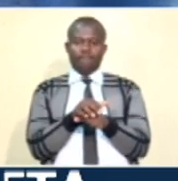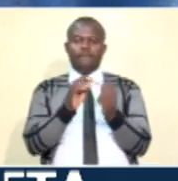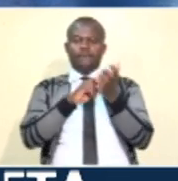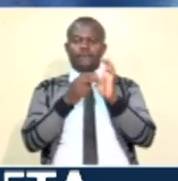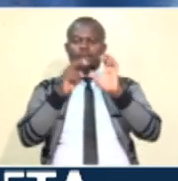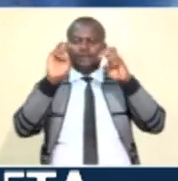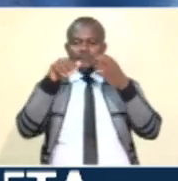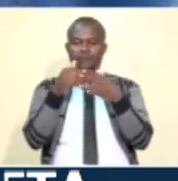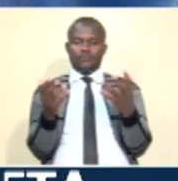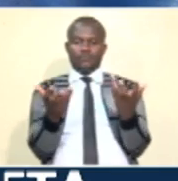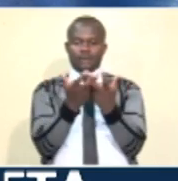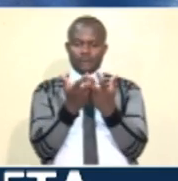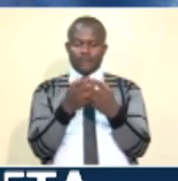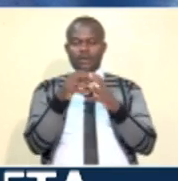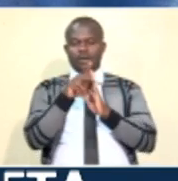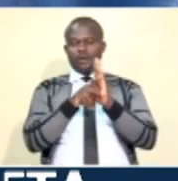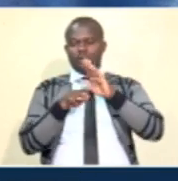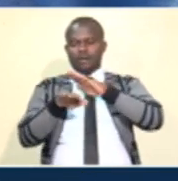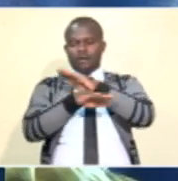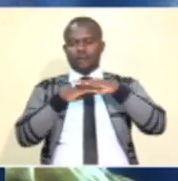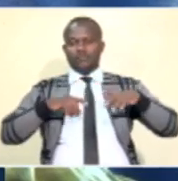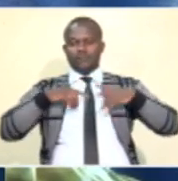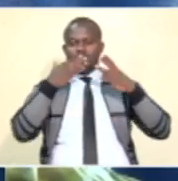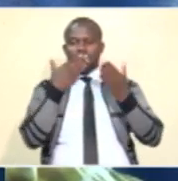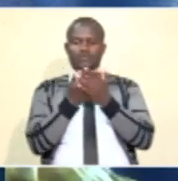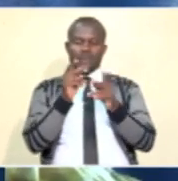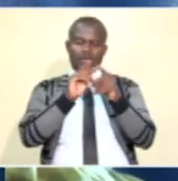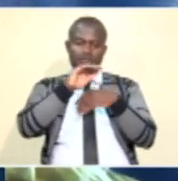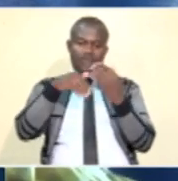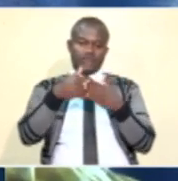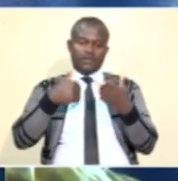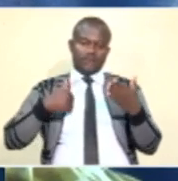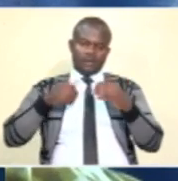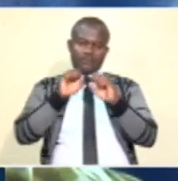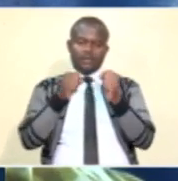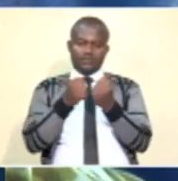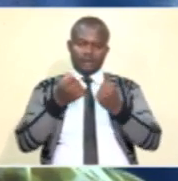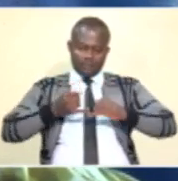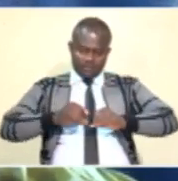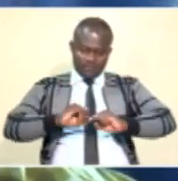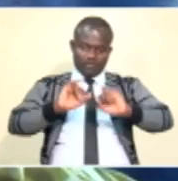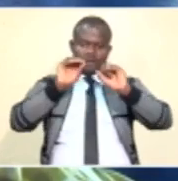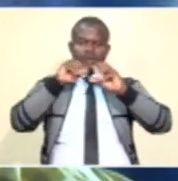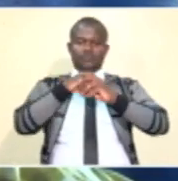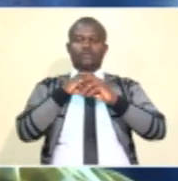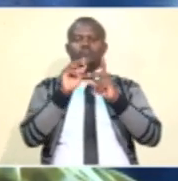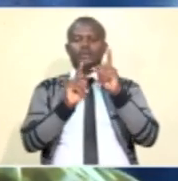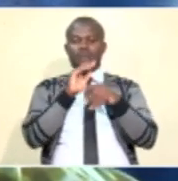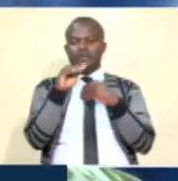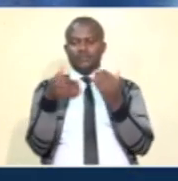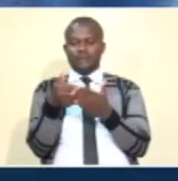bivuga yuko bijyana ku mahame remezo y'imibereho myiza y'abaturage no kugira system ya inclusion gushyira mu bantu bose.